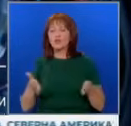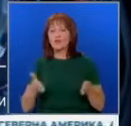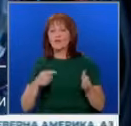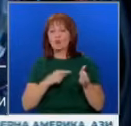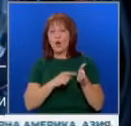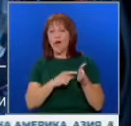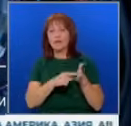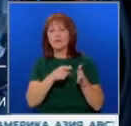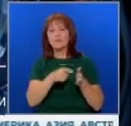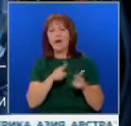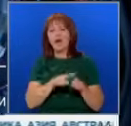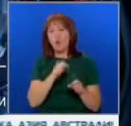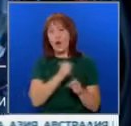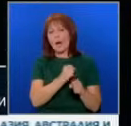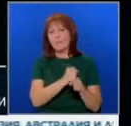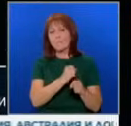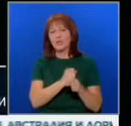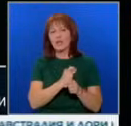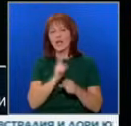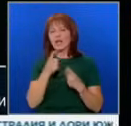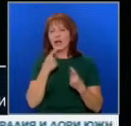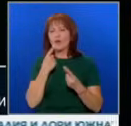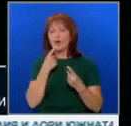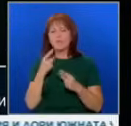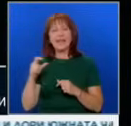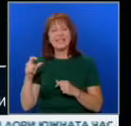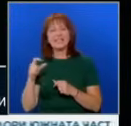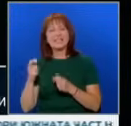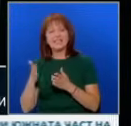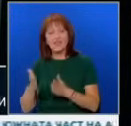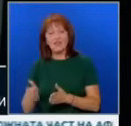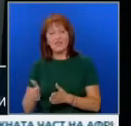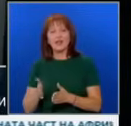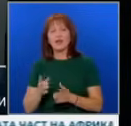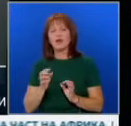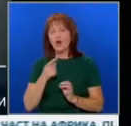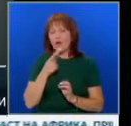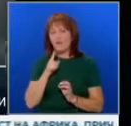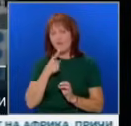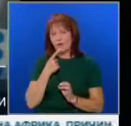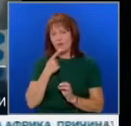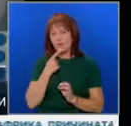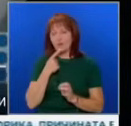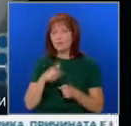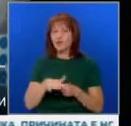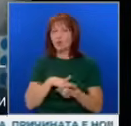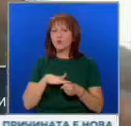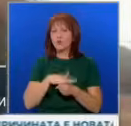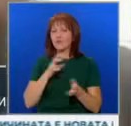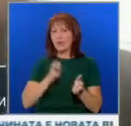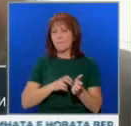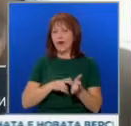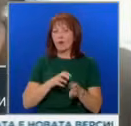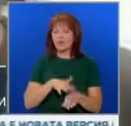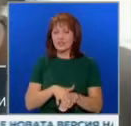на работни станции. Т.е. дори не си говорим за сървъри, не си говорим за, примерно за основните банкови